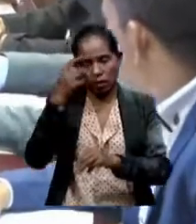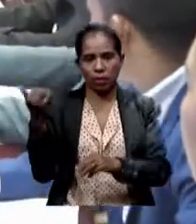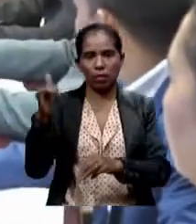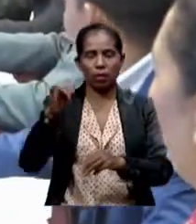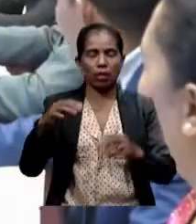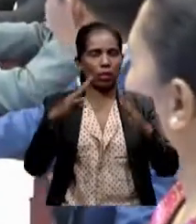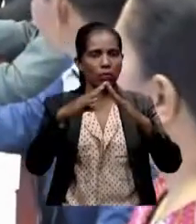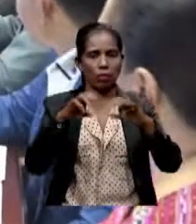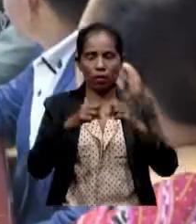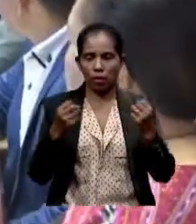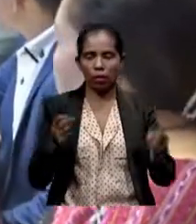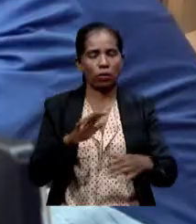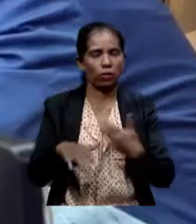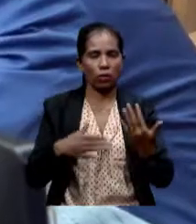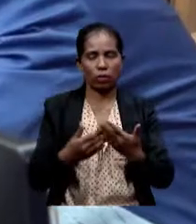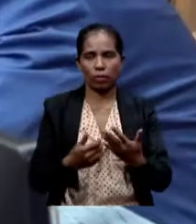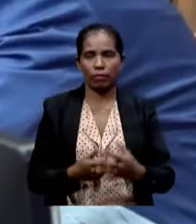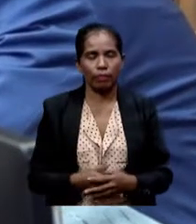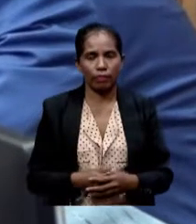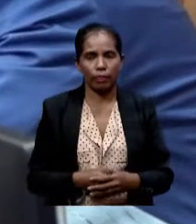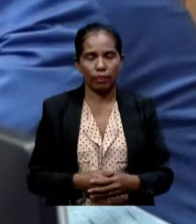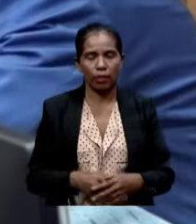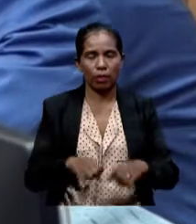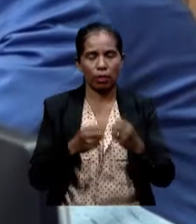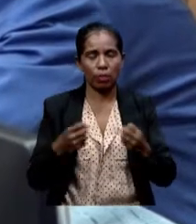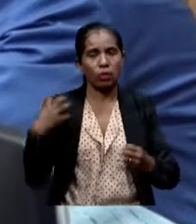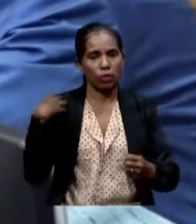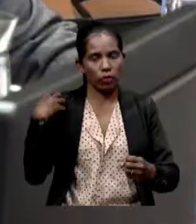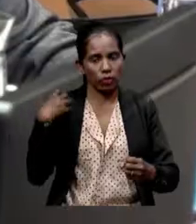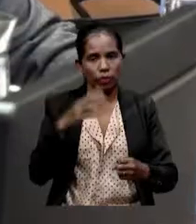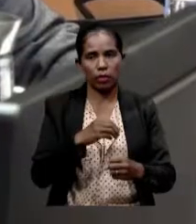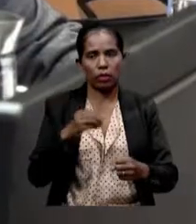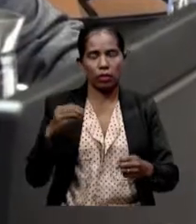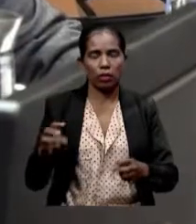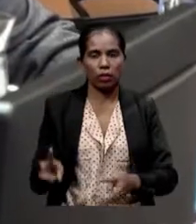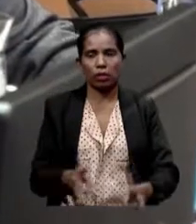estraga total husi inundasaun. Alenene estraga mos edifisiu, veiklu,